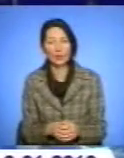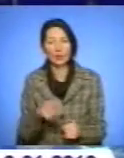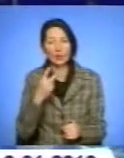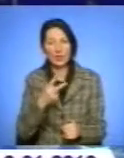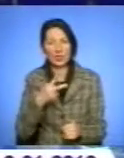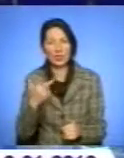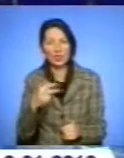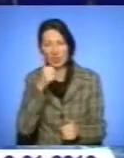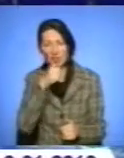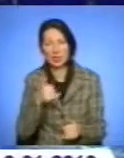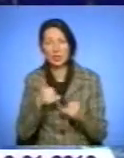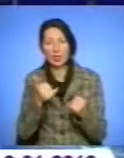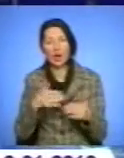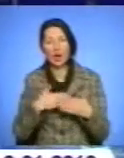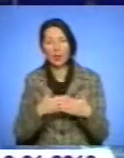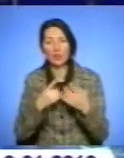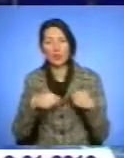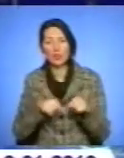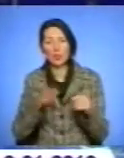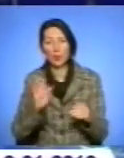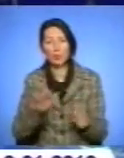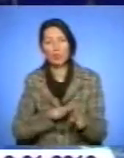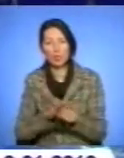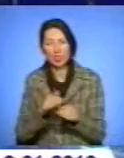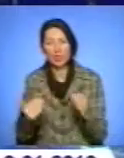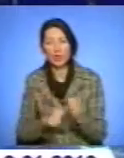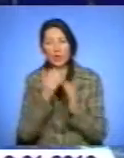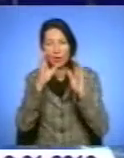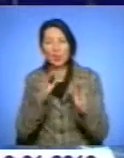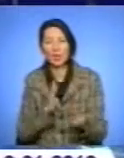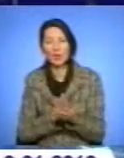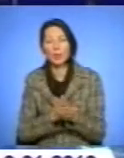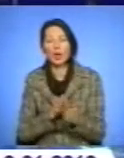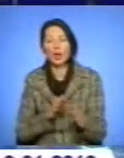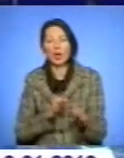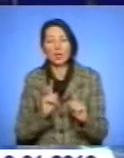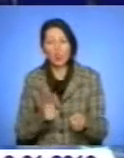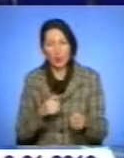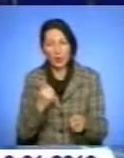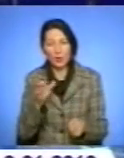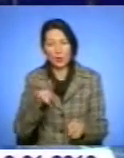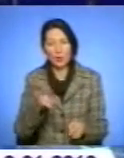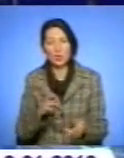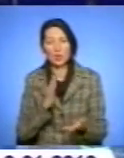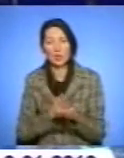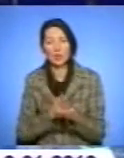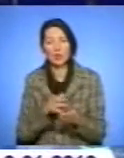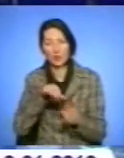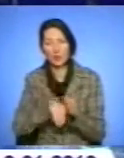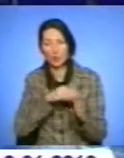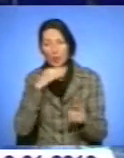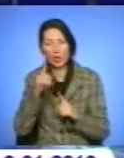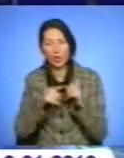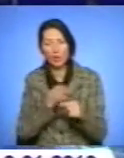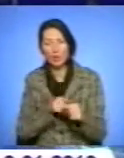2013 рік для громадських організацій буде насиченим. Новий закон, який набрав чинності з 1 січня, декларує багато змін. Також у цьому